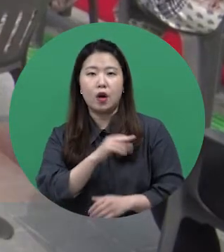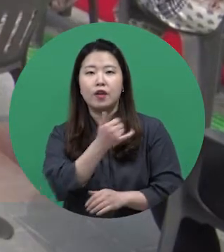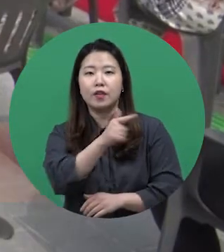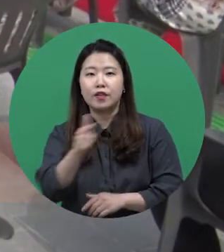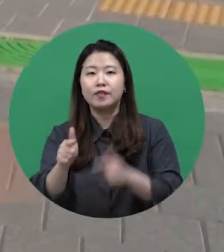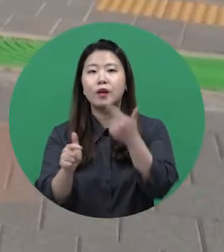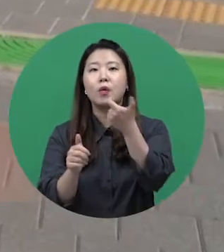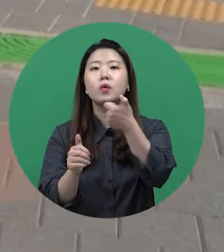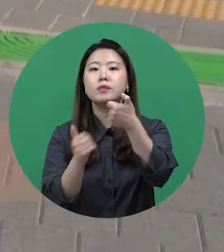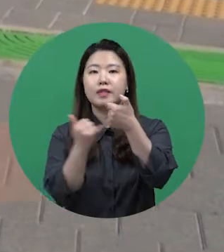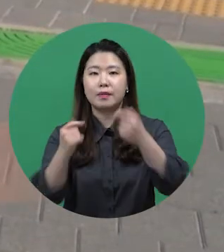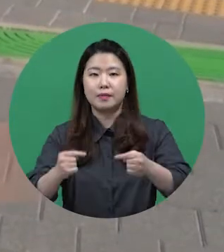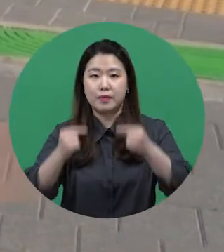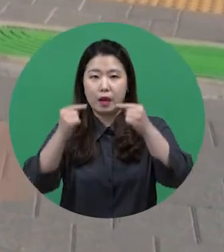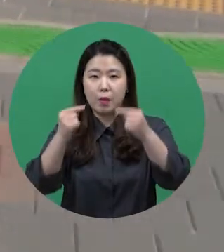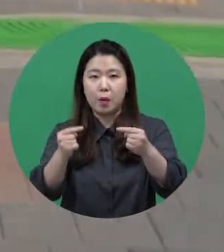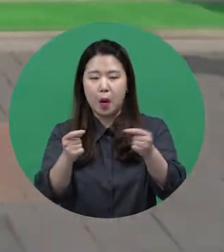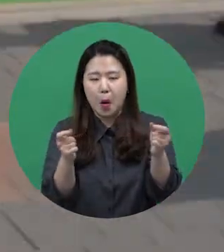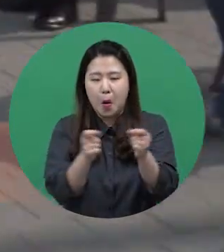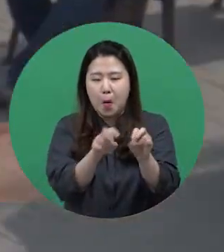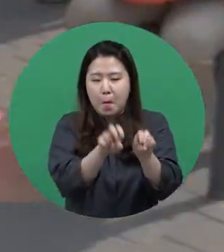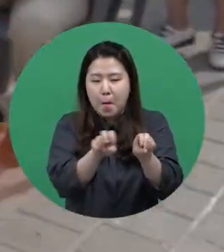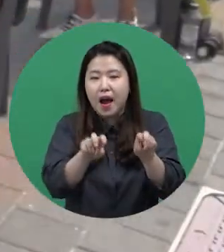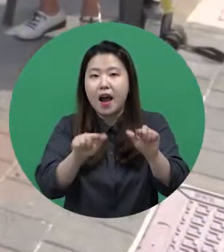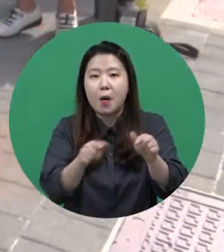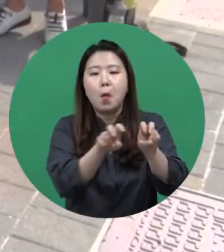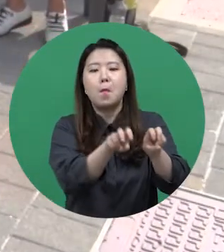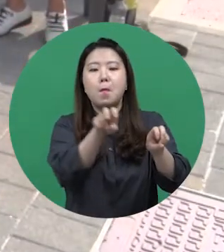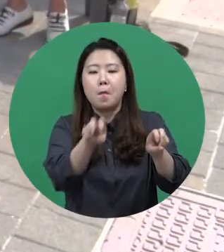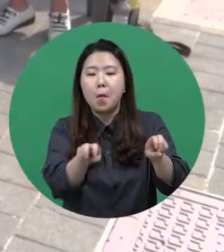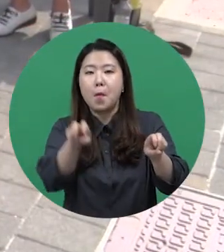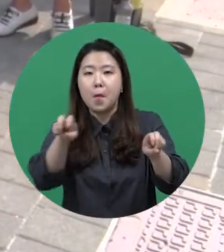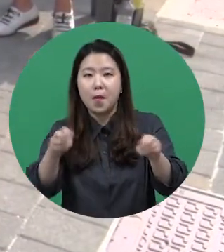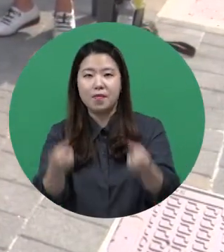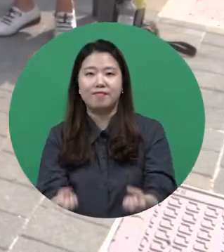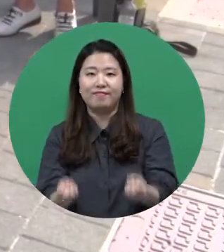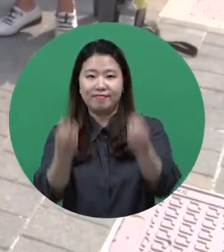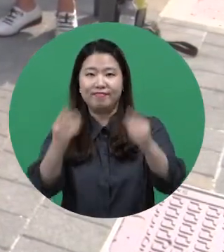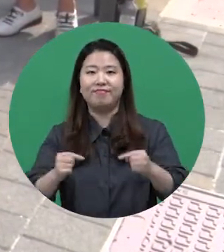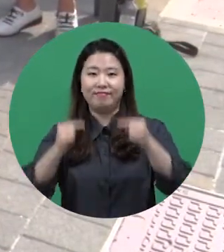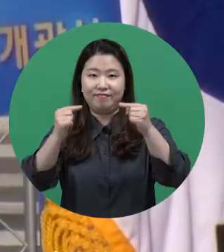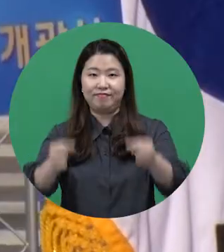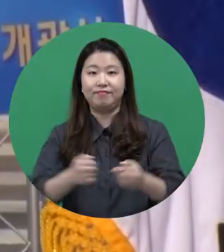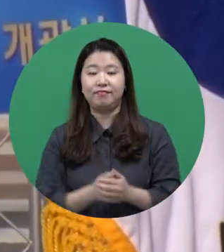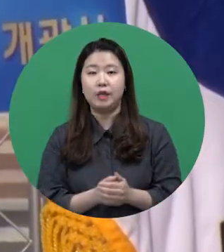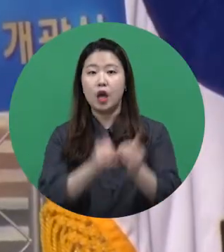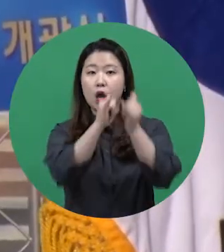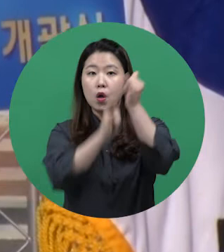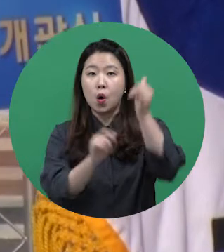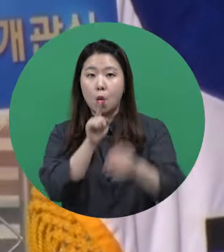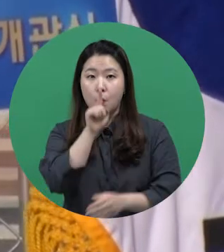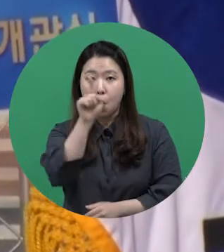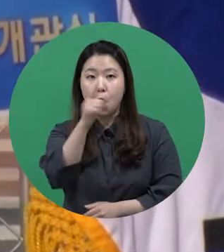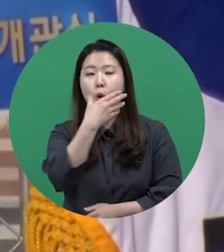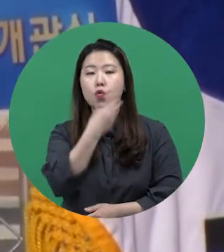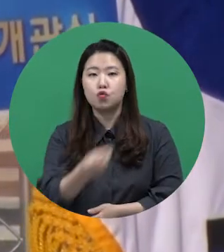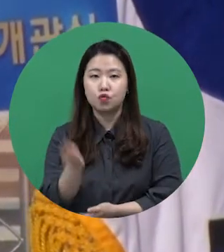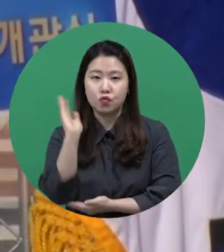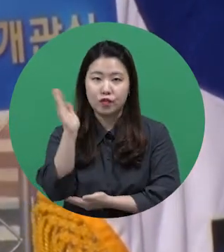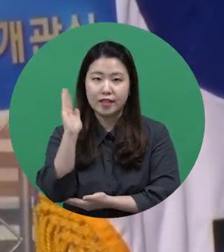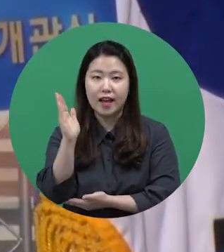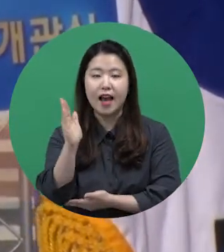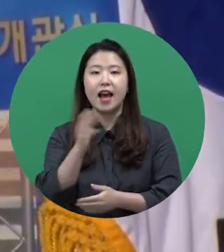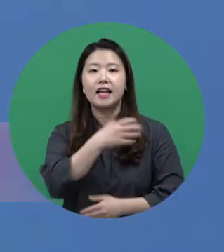등 50여 명이 참석한 가운데 생활 속 거리 두기를 실시하며 개관식을 진행했는데요. 경과 보고 후 주요